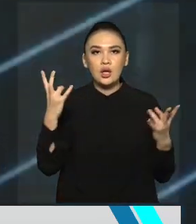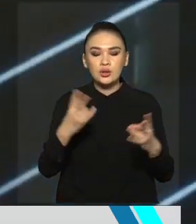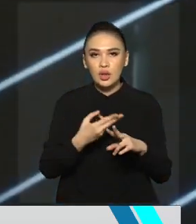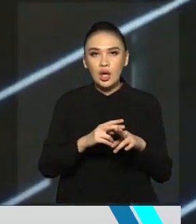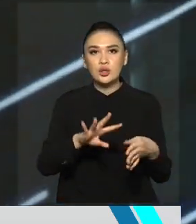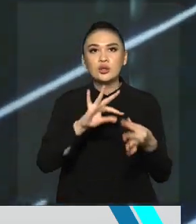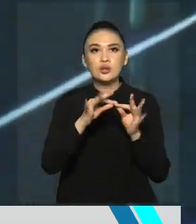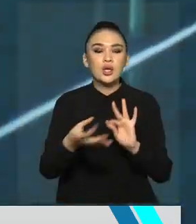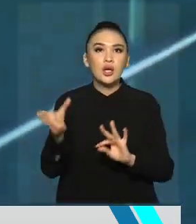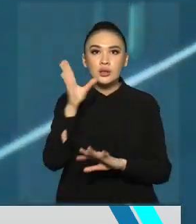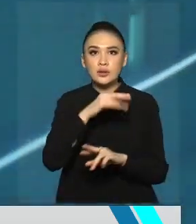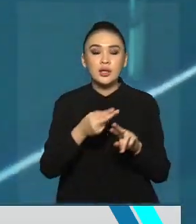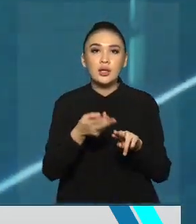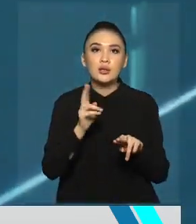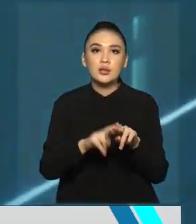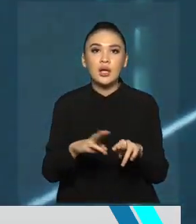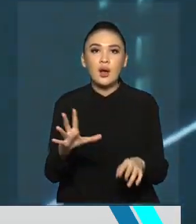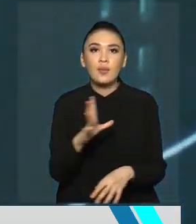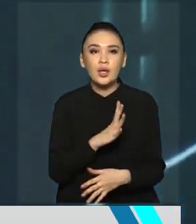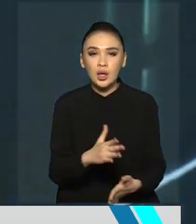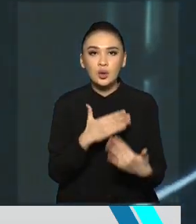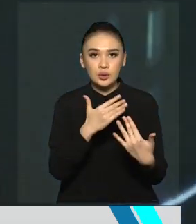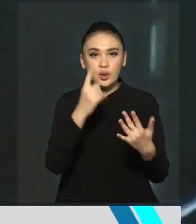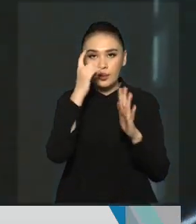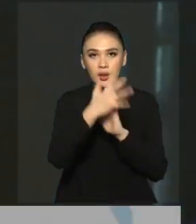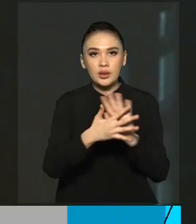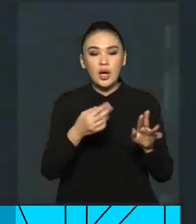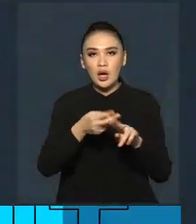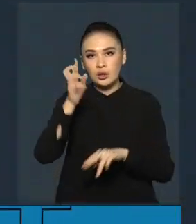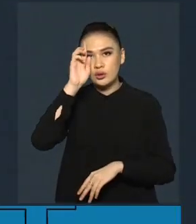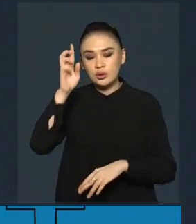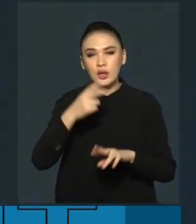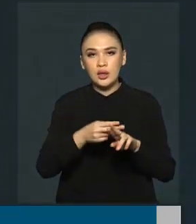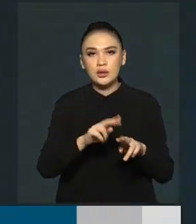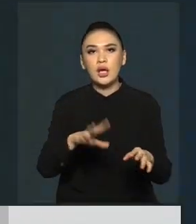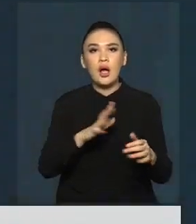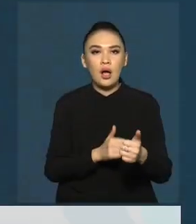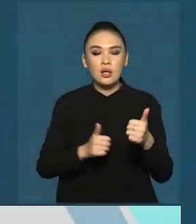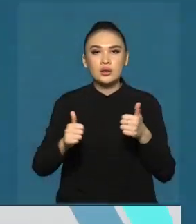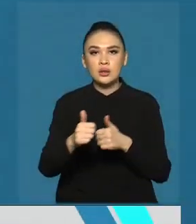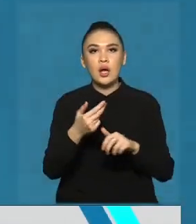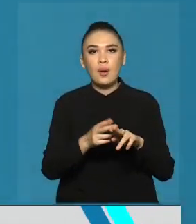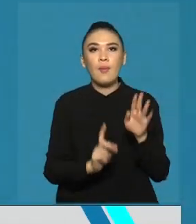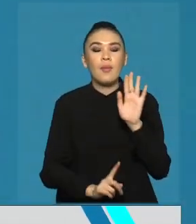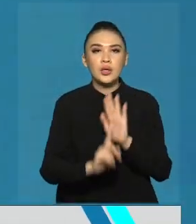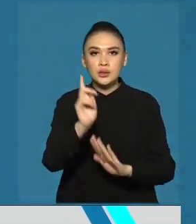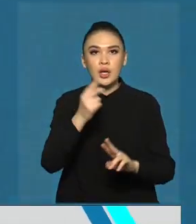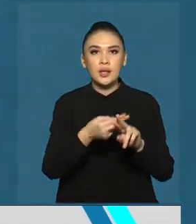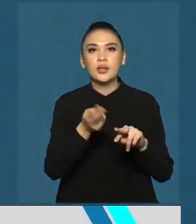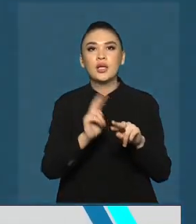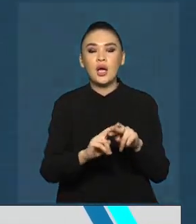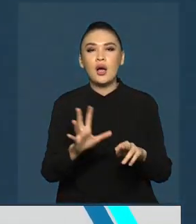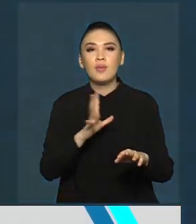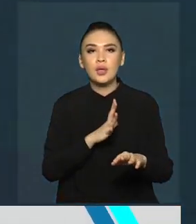адам жаңа леспе аударма арқылы оны түсініп алу керек. Бұл да мемлекеттік тілді алға шығарудың, мемлекеттік тілдің бастапқылығының, оның мемлекеттік